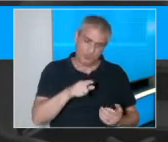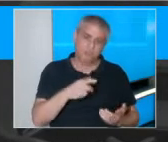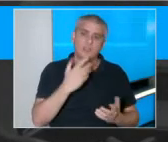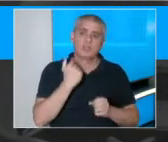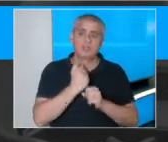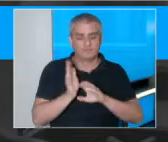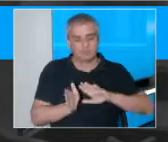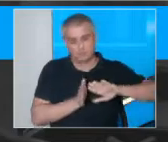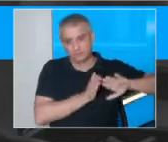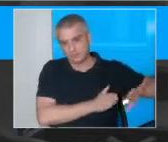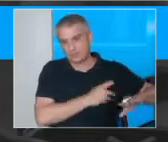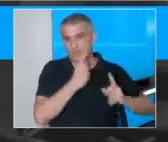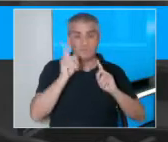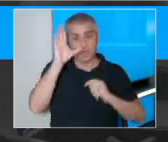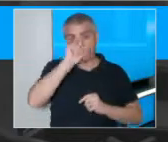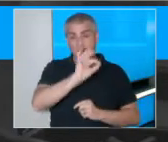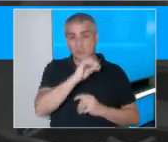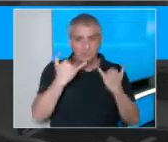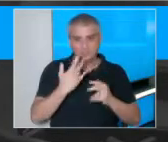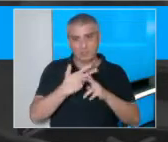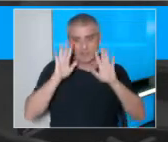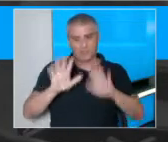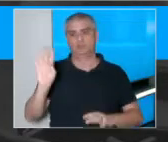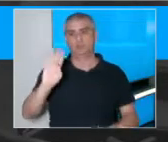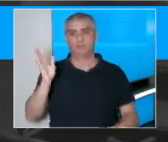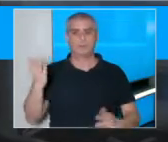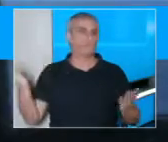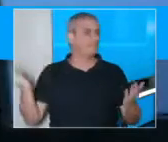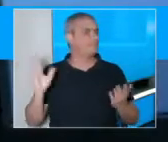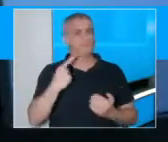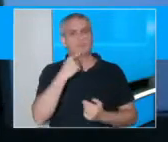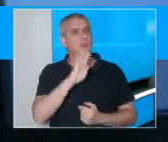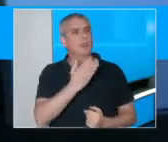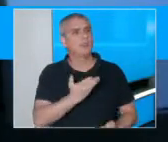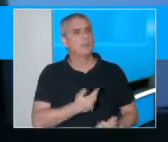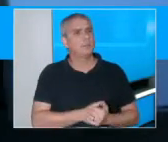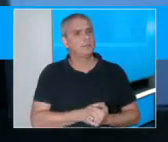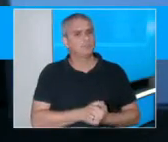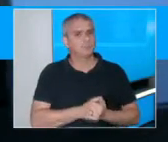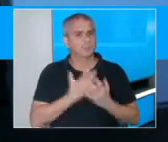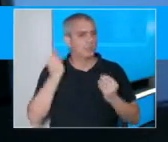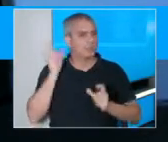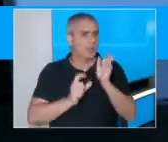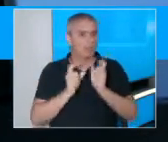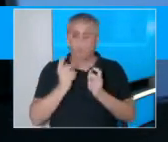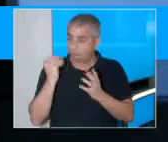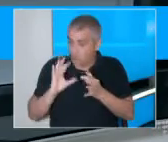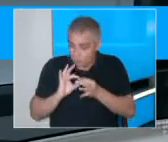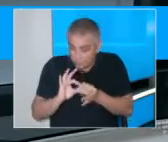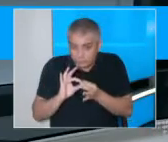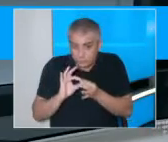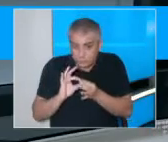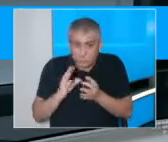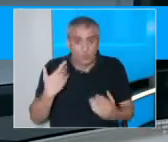הפסן אותה בצד, וכל האידיאולוגיה שלו כרגע זה רק שנאת נתניהו. מה זה אומר אבל על נתניהו? שכל כך הרבה אנשים שהלכו איתו כברת